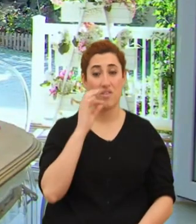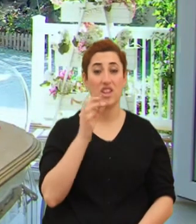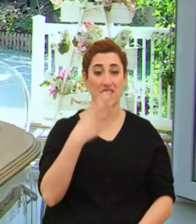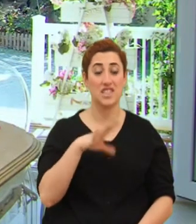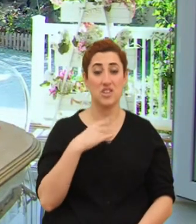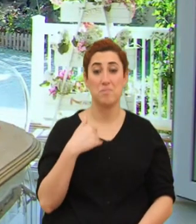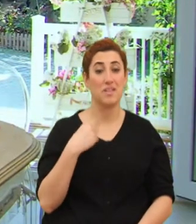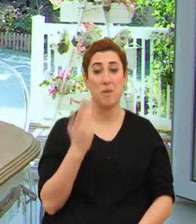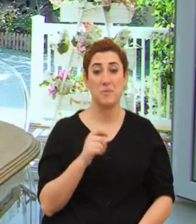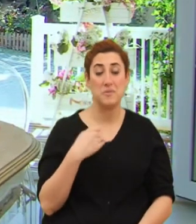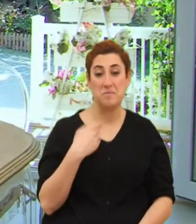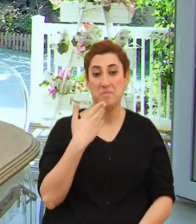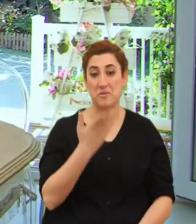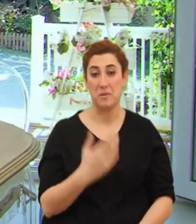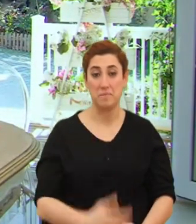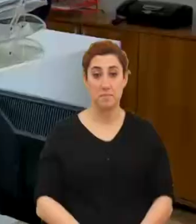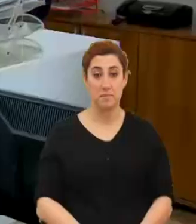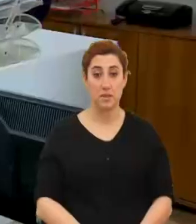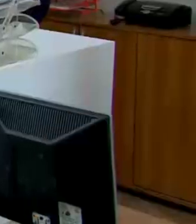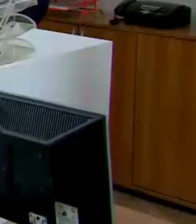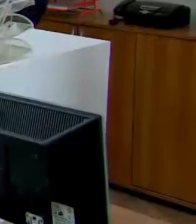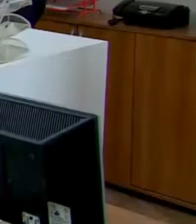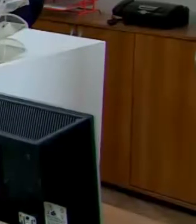Kahretecekler ben ne yapacağım şimdi.